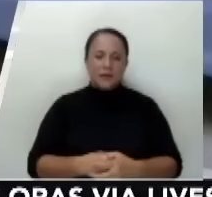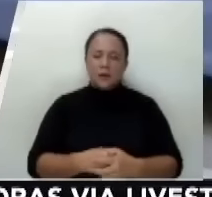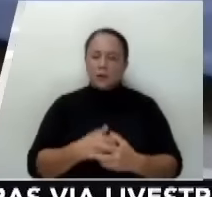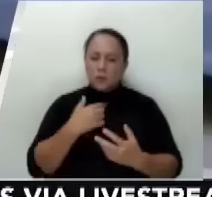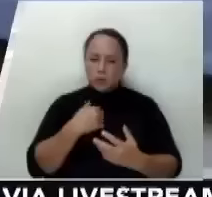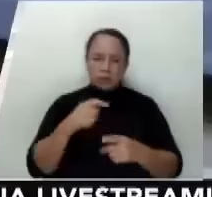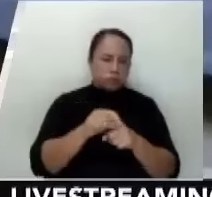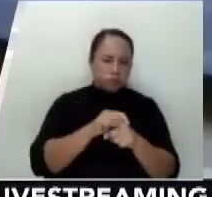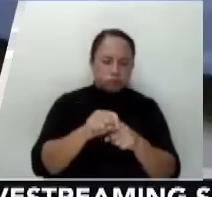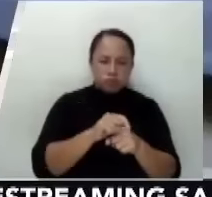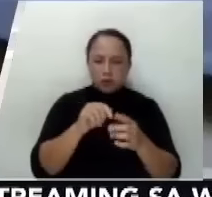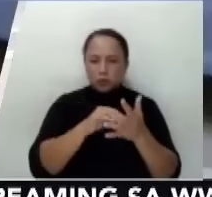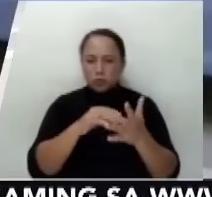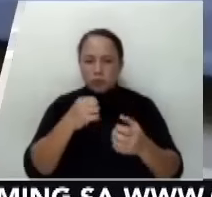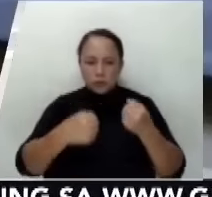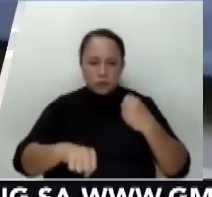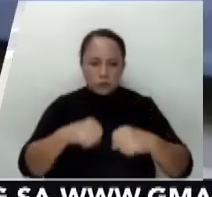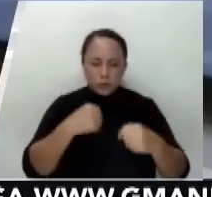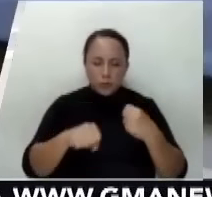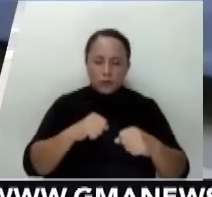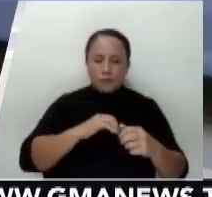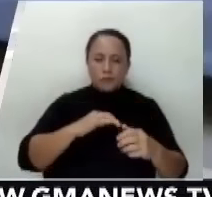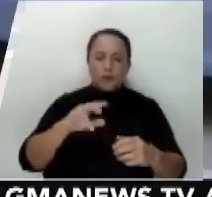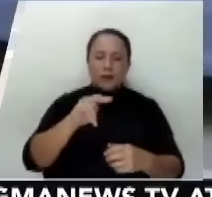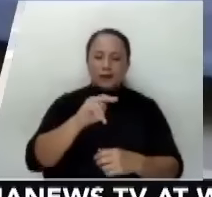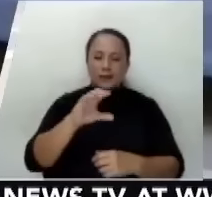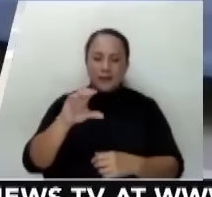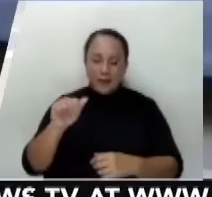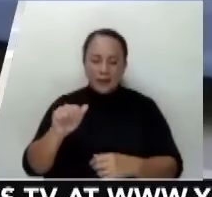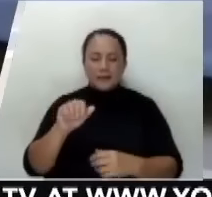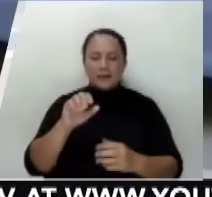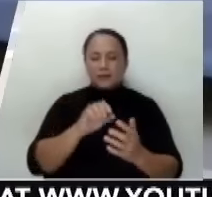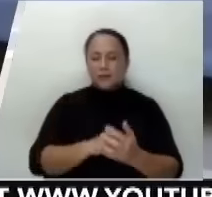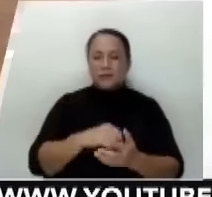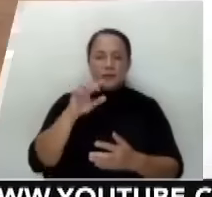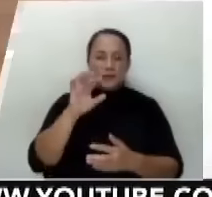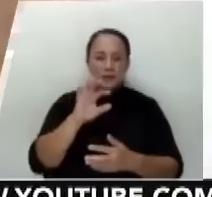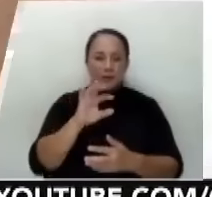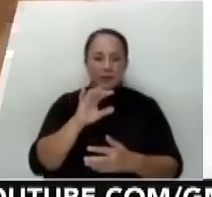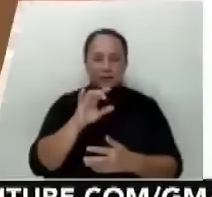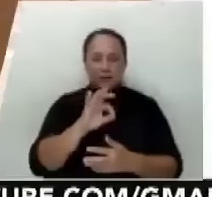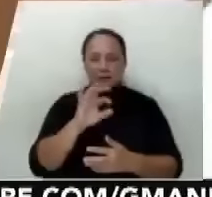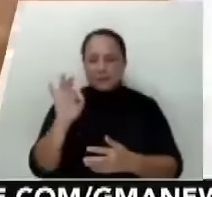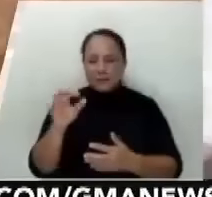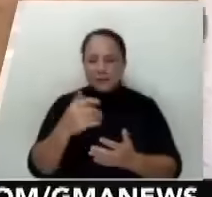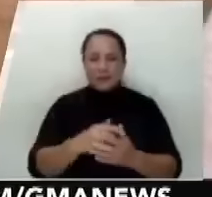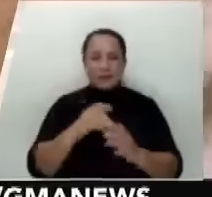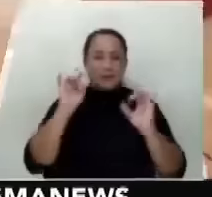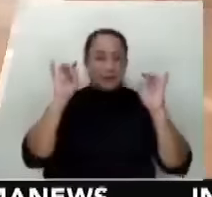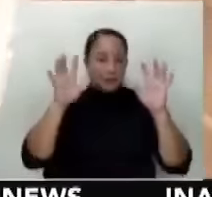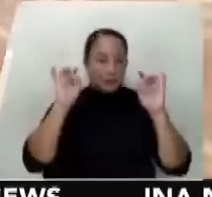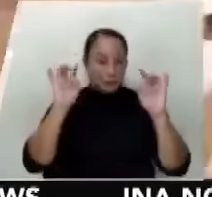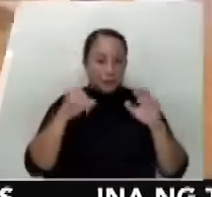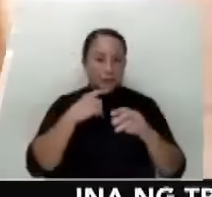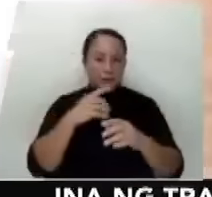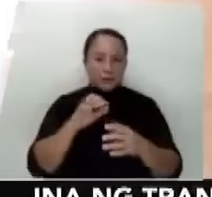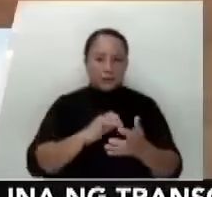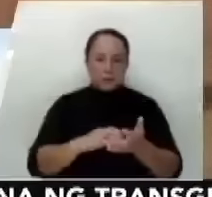mga student-athlete na lalaban sa NCAA Season 99 Volleyball Tournament. Sabi ng teams na sumalang sa flagshot